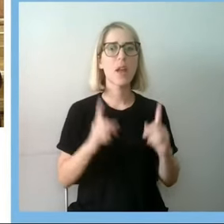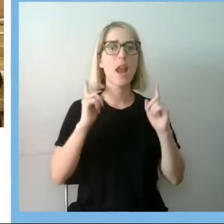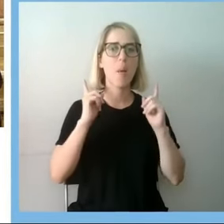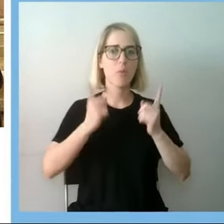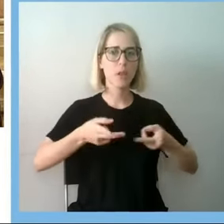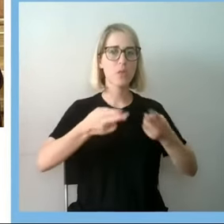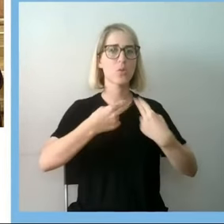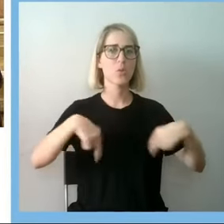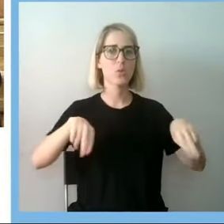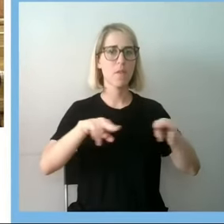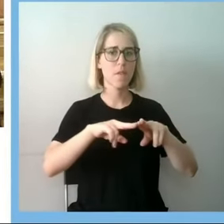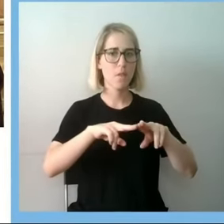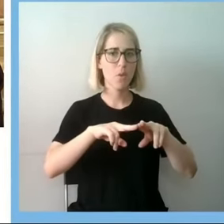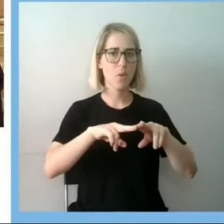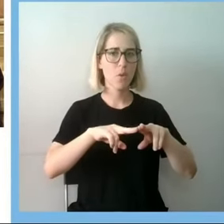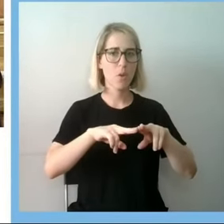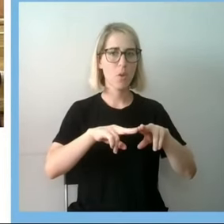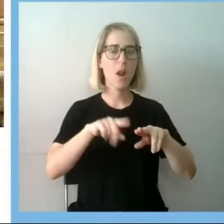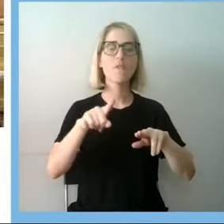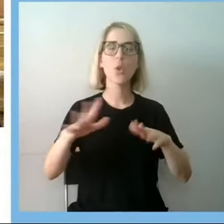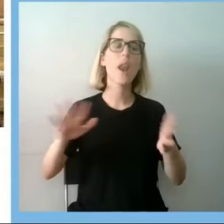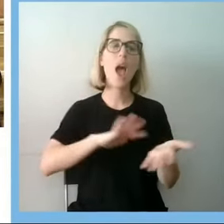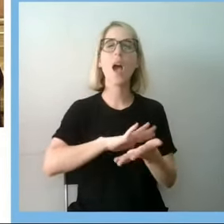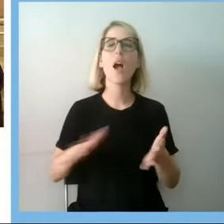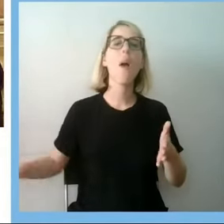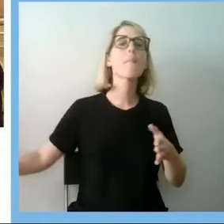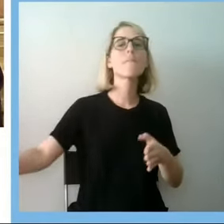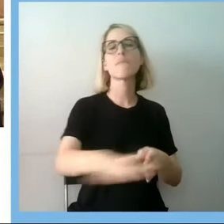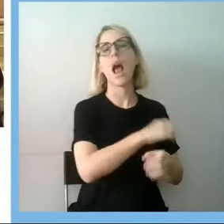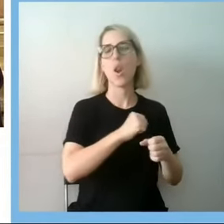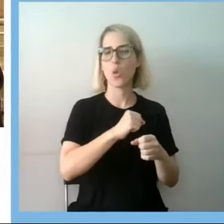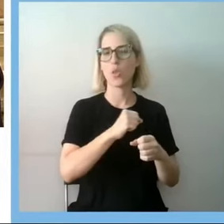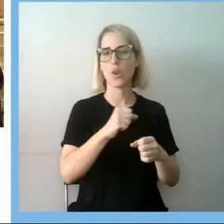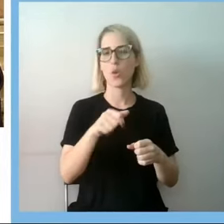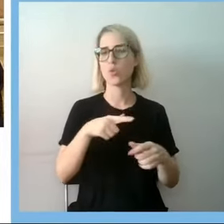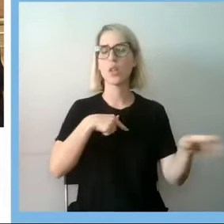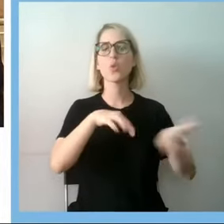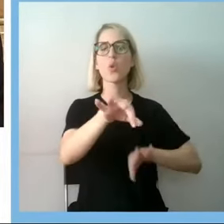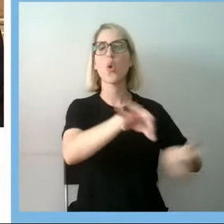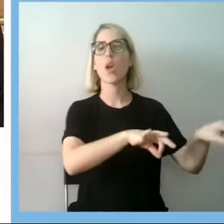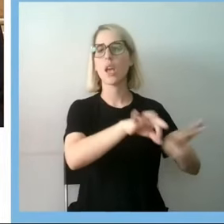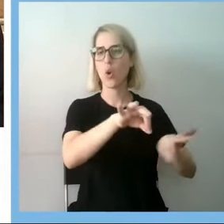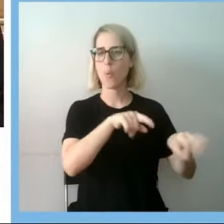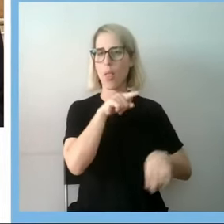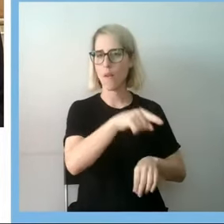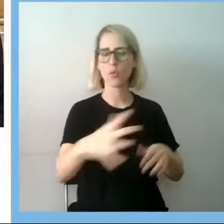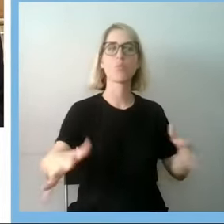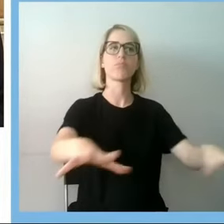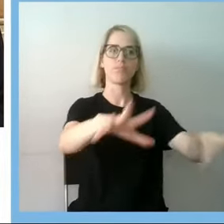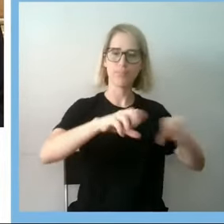την επανεπιβολή της απαλωτρίωσης. Αυτή είναι η μόνη λύση αν θέλουμε να